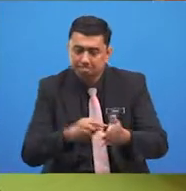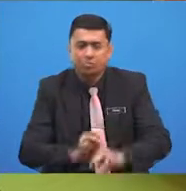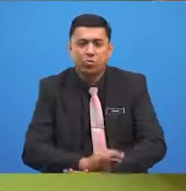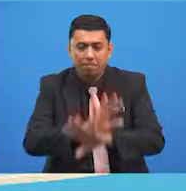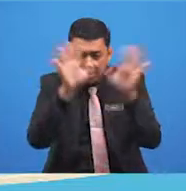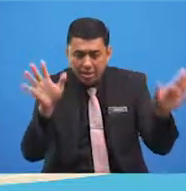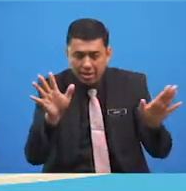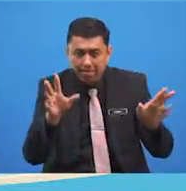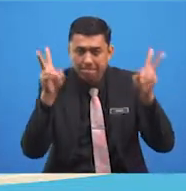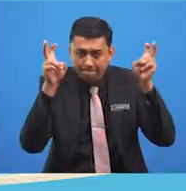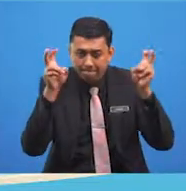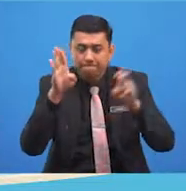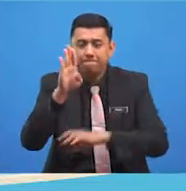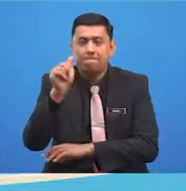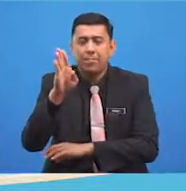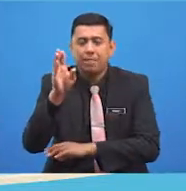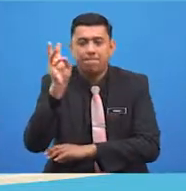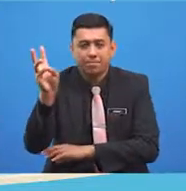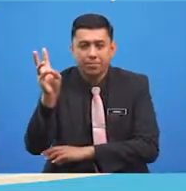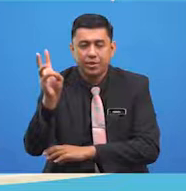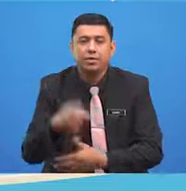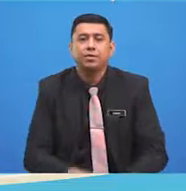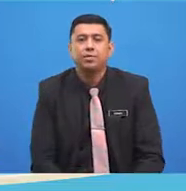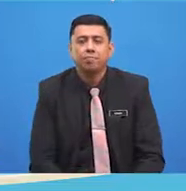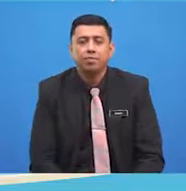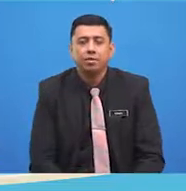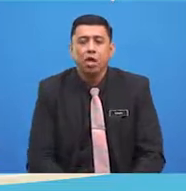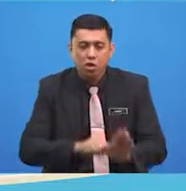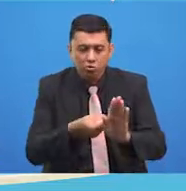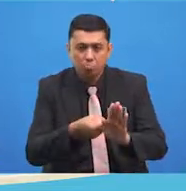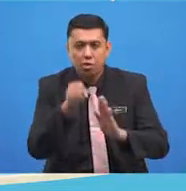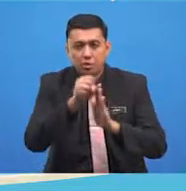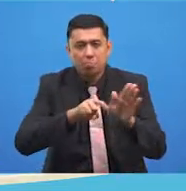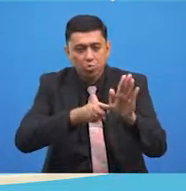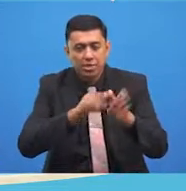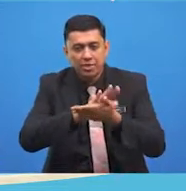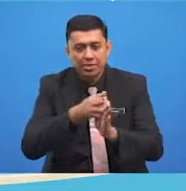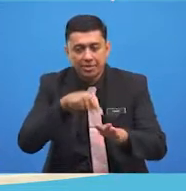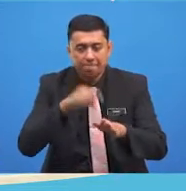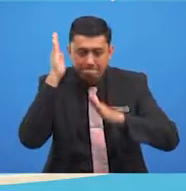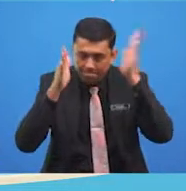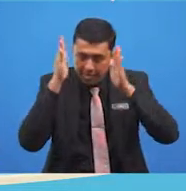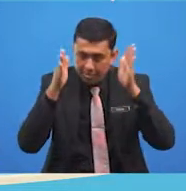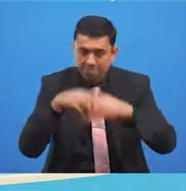menerangkan tajuk bab 6 iaitu Sumber Semula Jadi di Malaysia, Geografi Tingkatan 3.